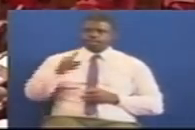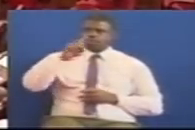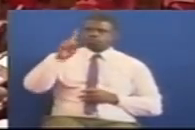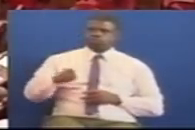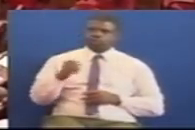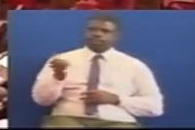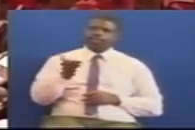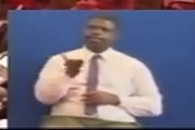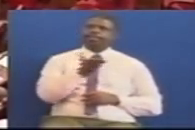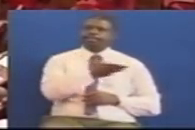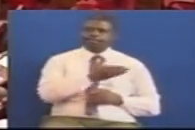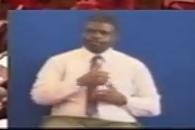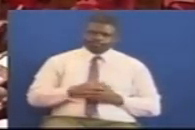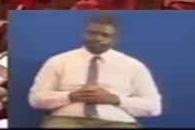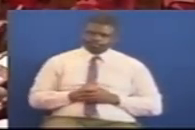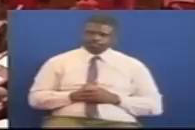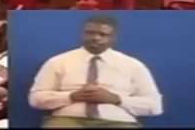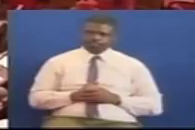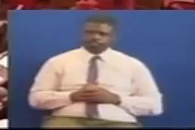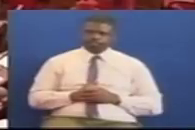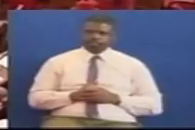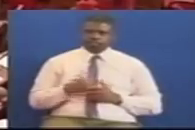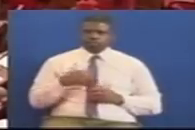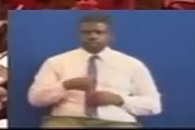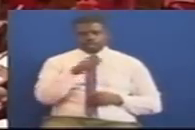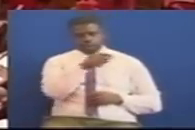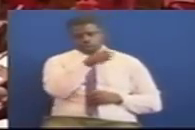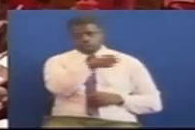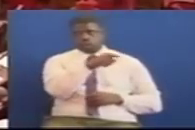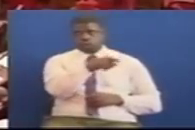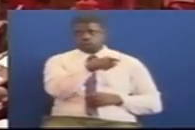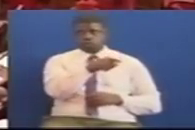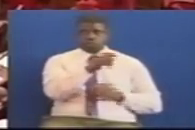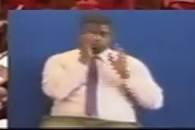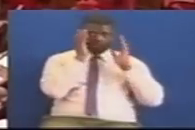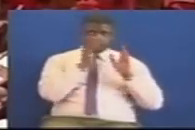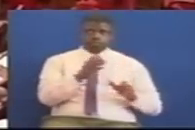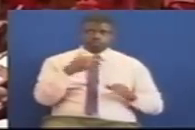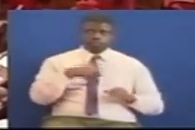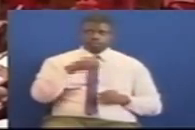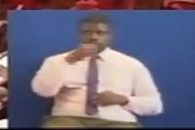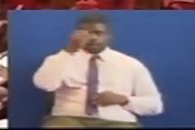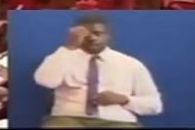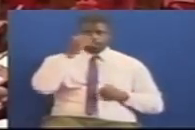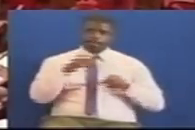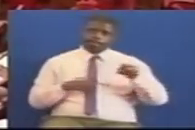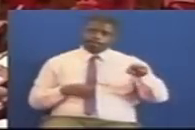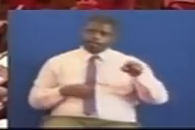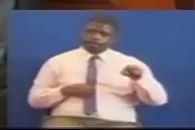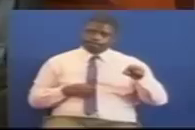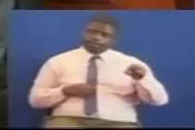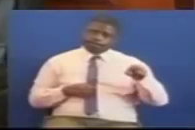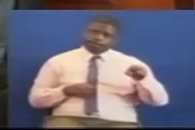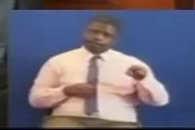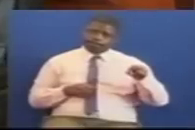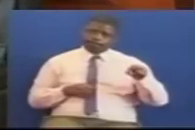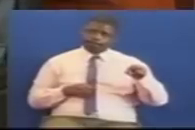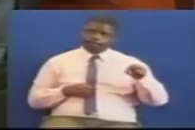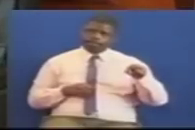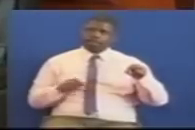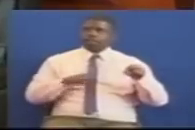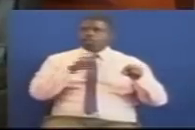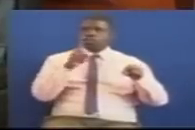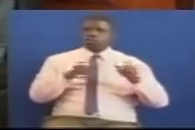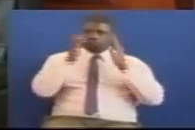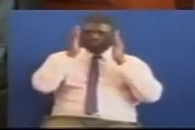linalofuata bado inaelekezwa kwa wizara hii kwa Mheshimiwa Waziri wa Elimu, Sayansi na Teknolojia, na linaulizwa